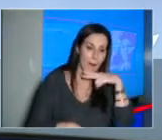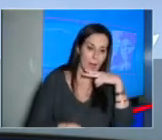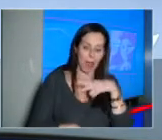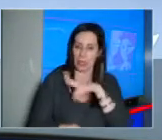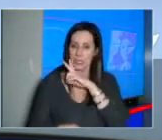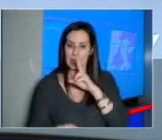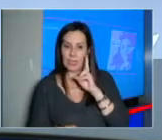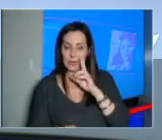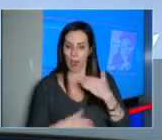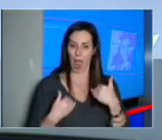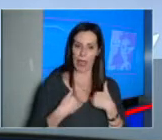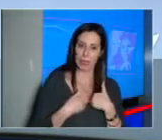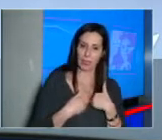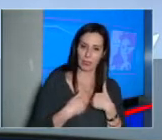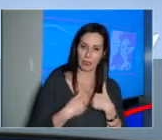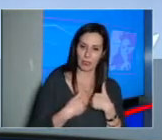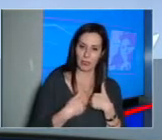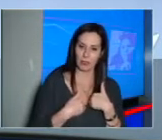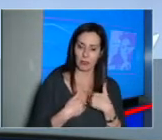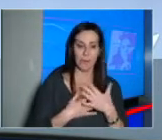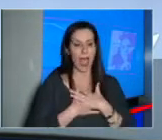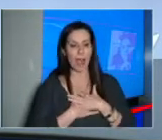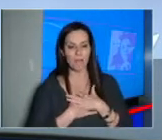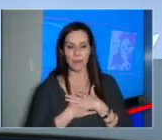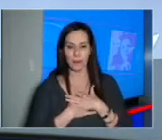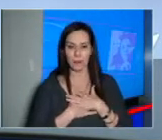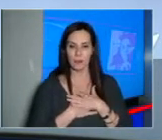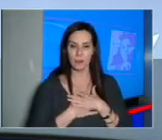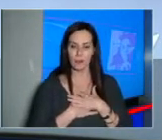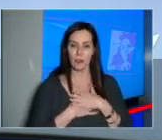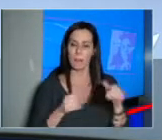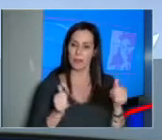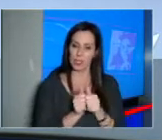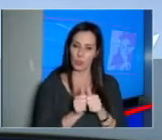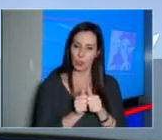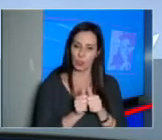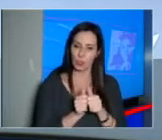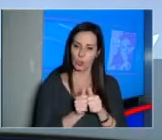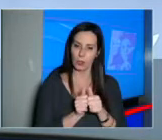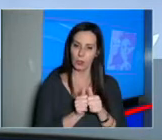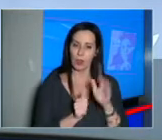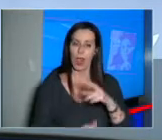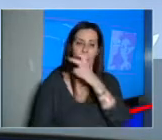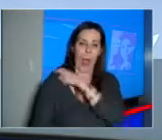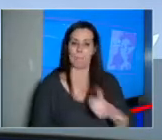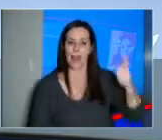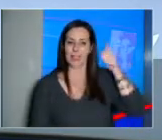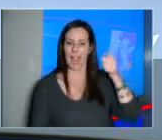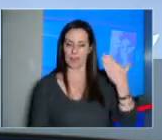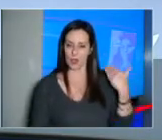אמא, אני, מאהבים, בני זוג, רמטכ"לים